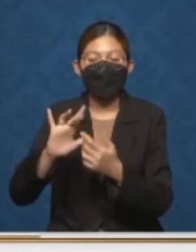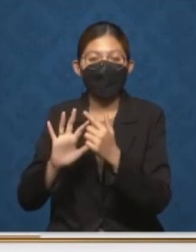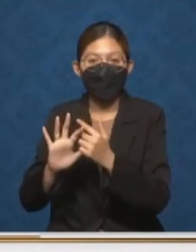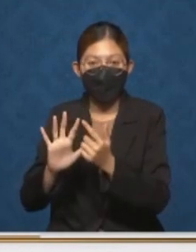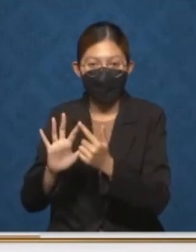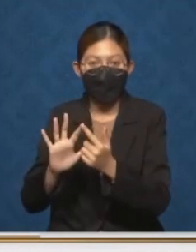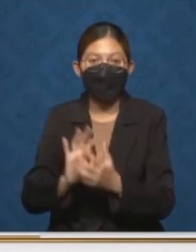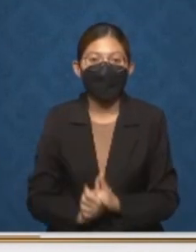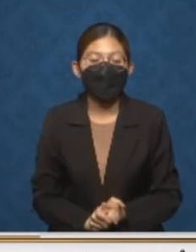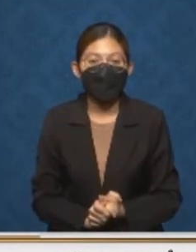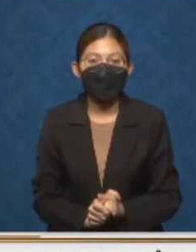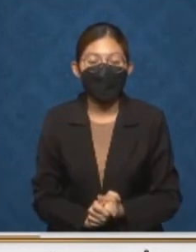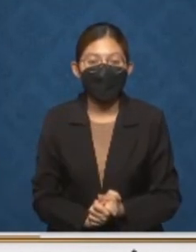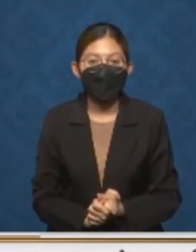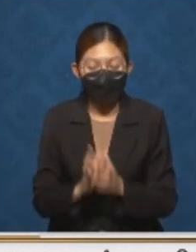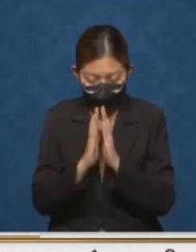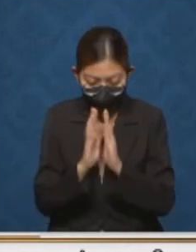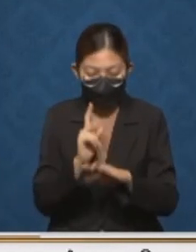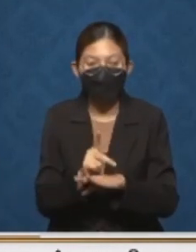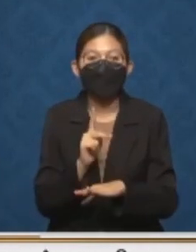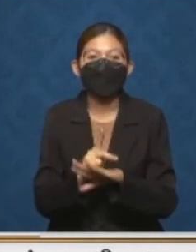ขบคครับ